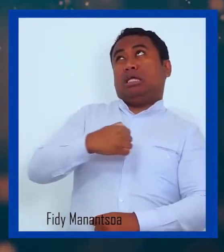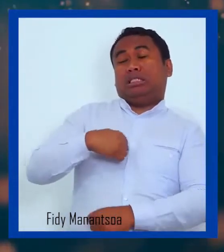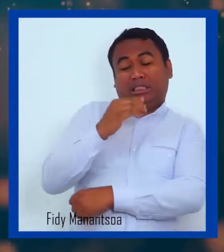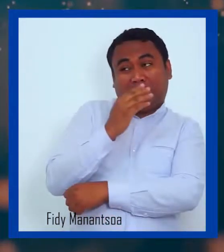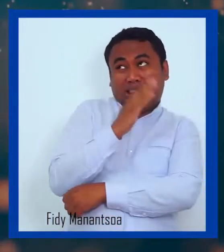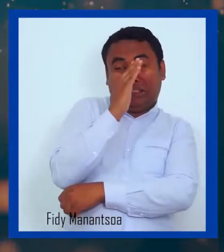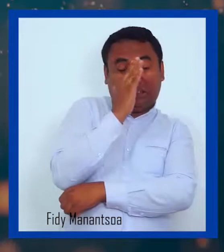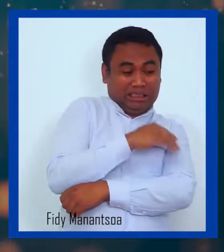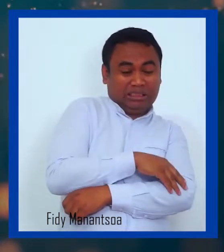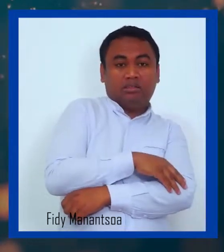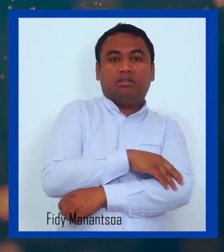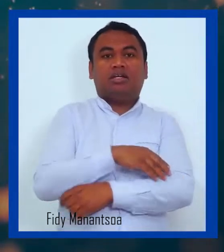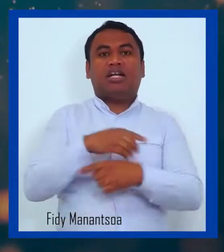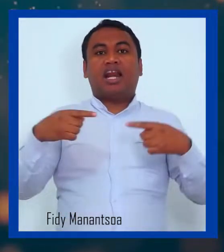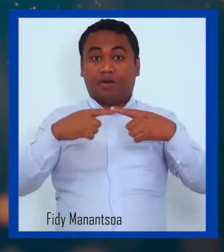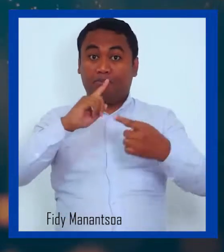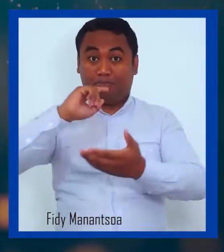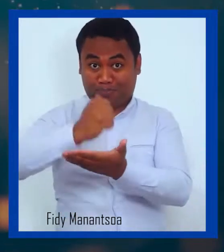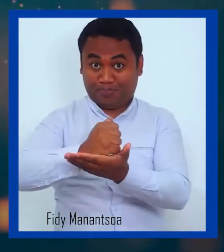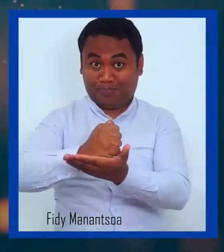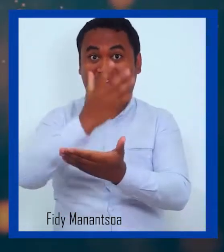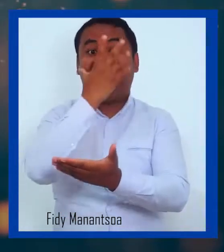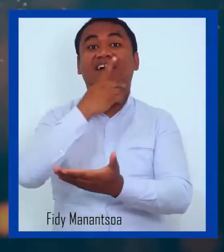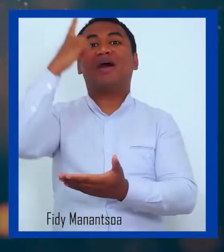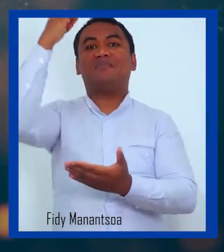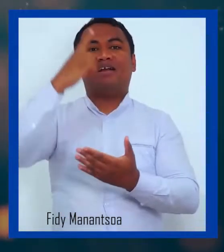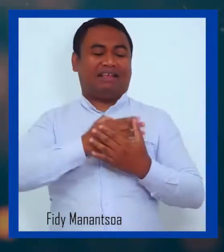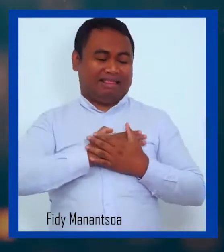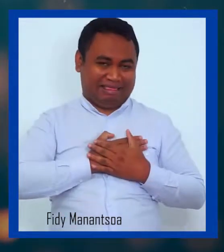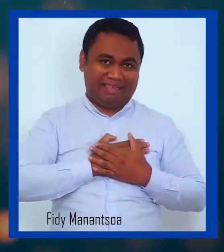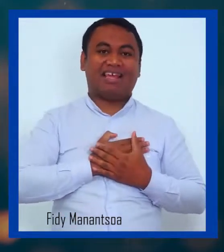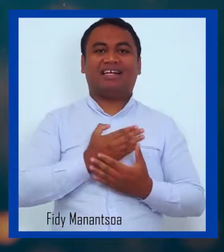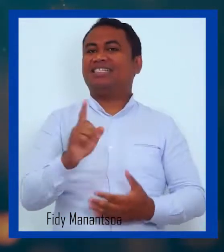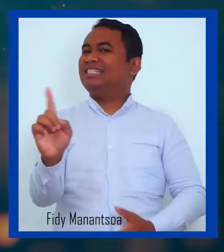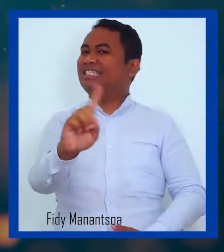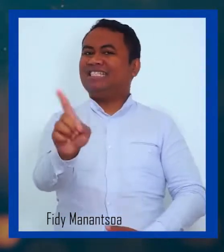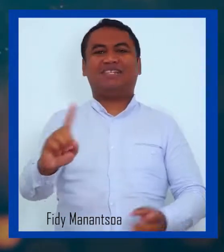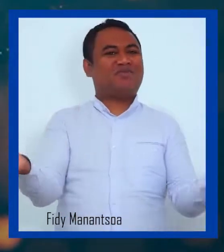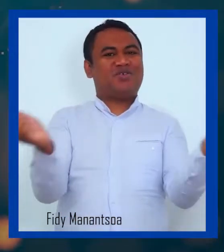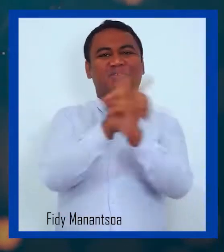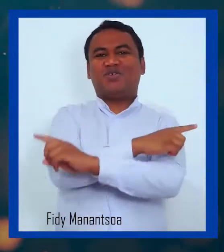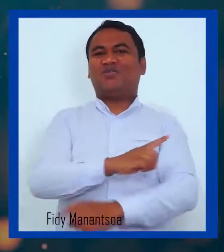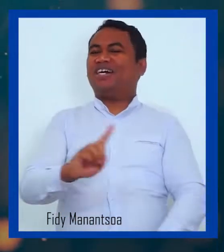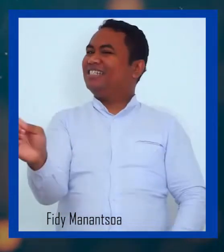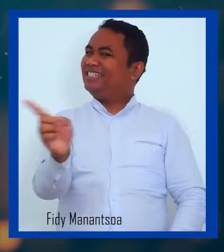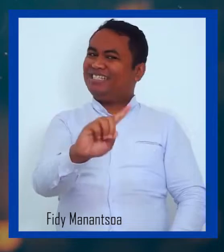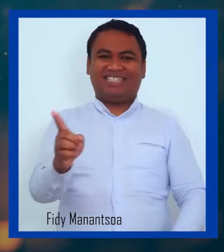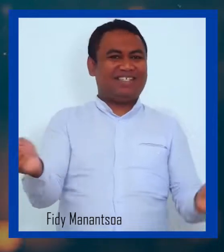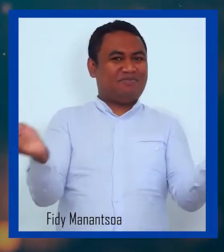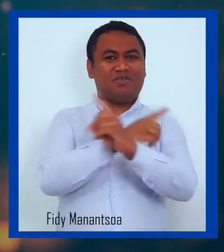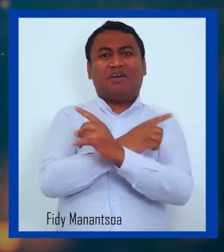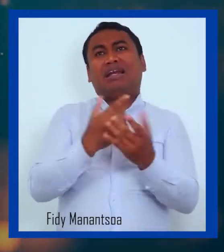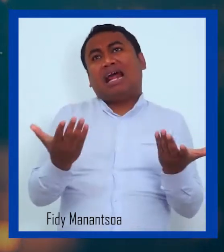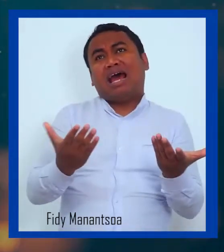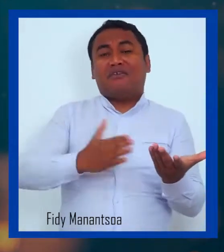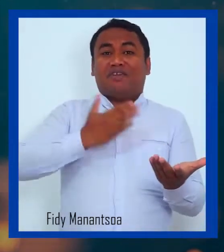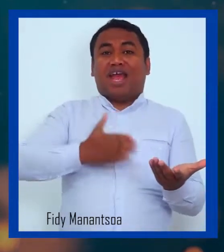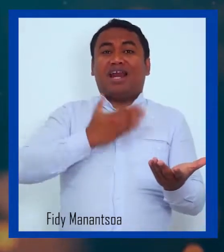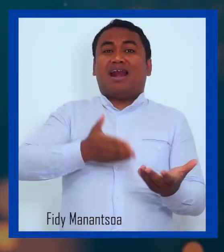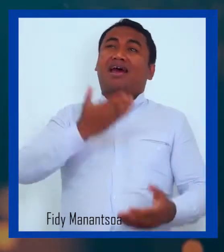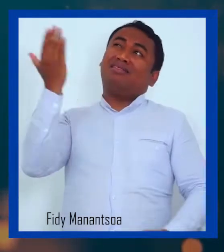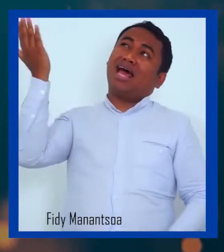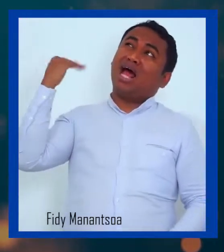raha tehiteny aminao fa tsy miova mihitsy ny fitiavan'Andriamanitra antsika. Tena tsy miova ny fitiavan'Andriamanitra antsika. Na inona